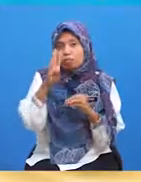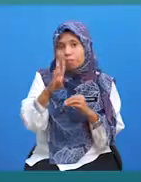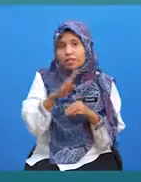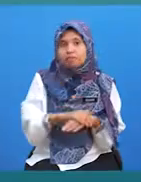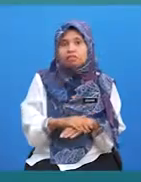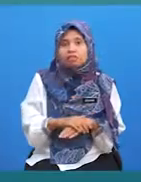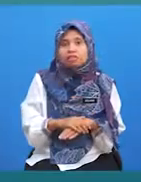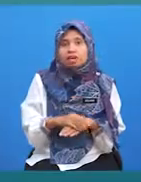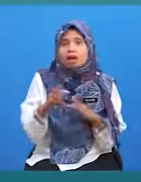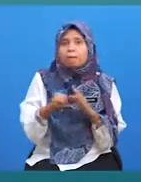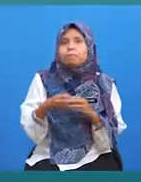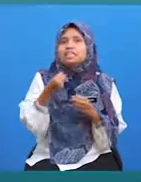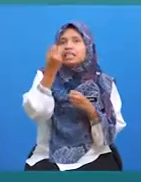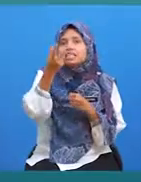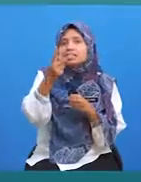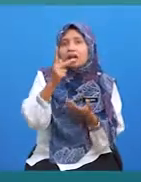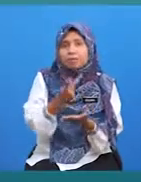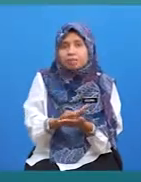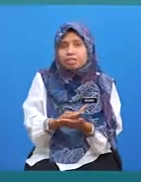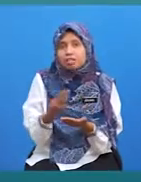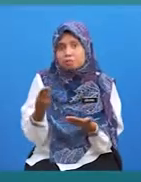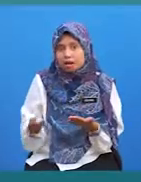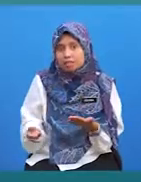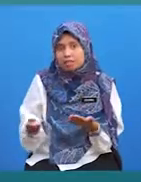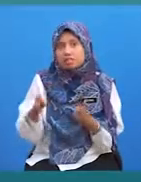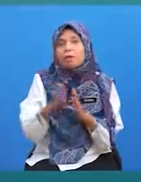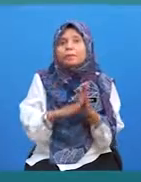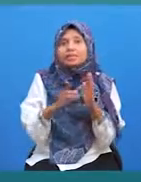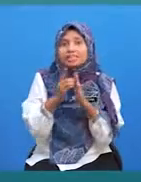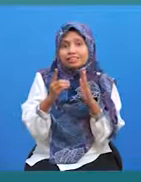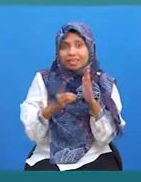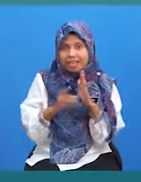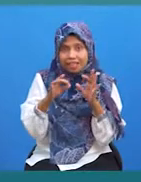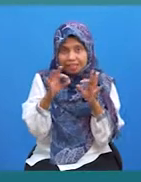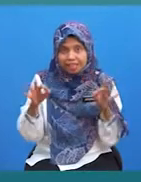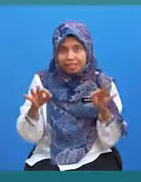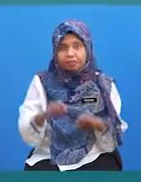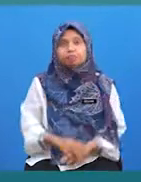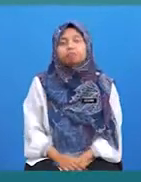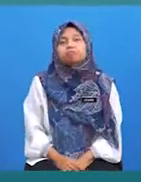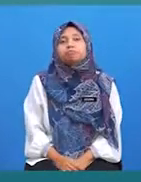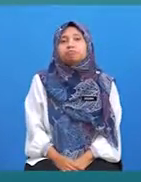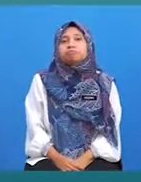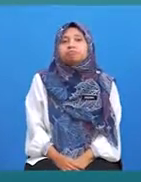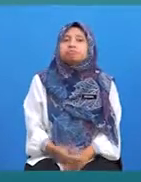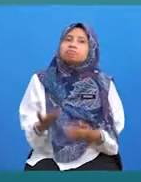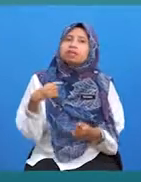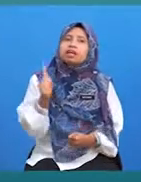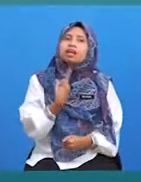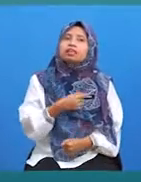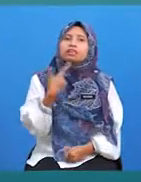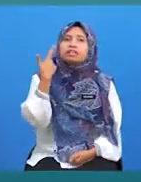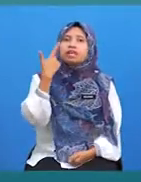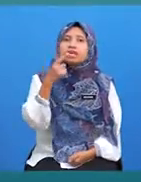iaitu menyatakan peribahasa berdasarkan ayat yang diberi. Mari kita